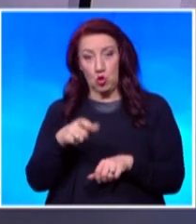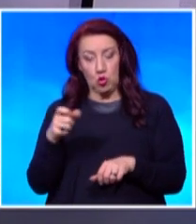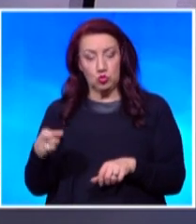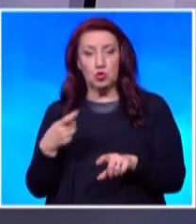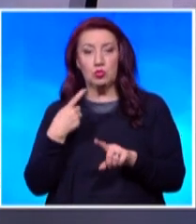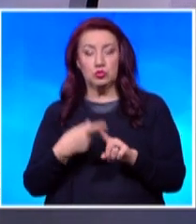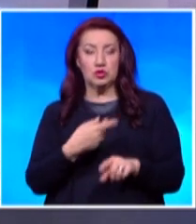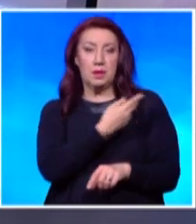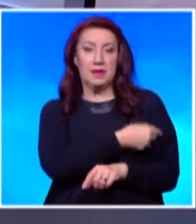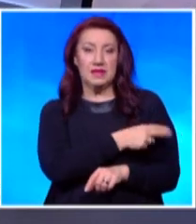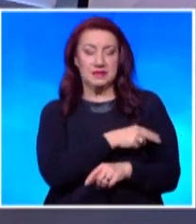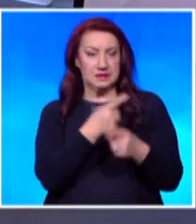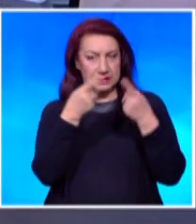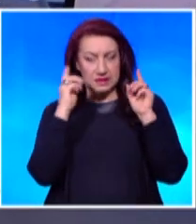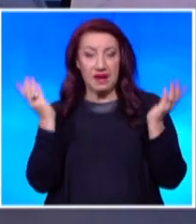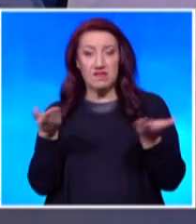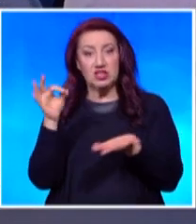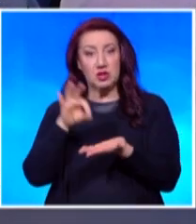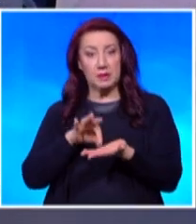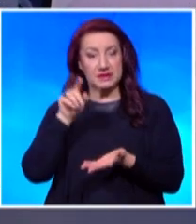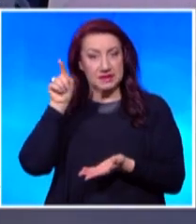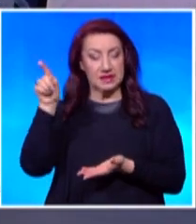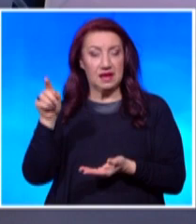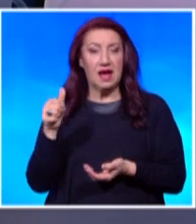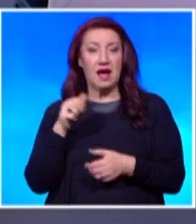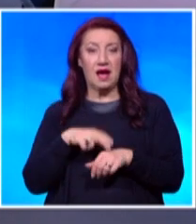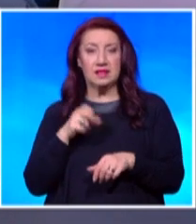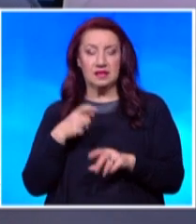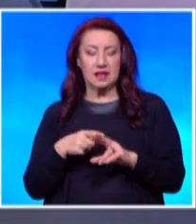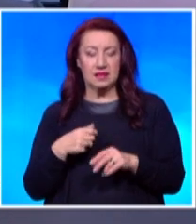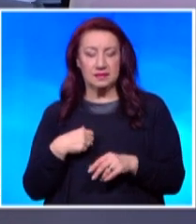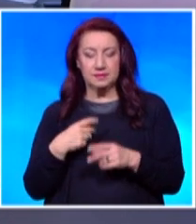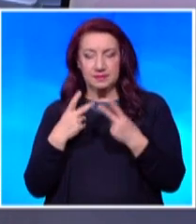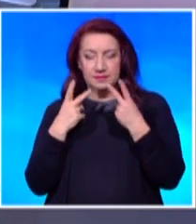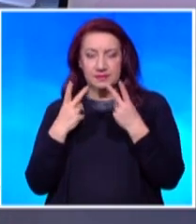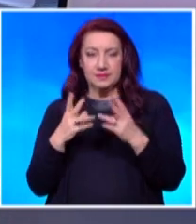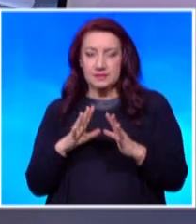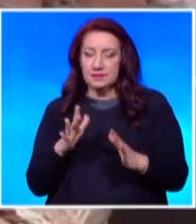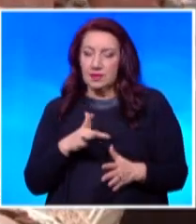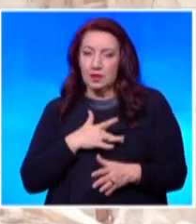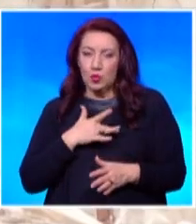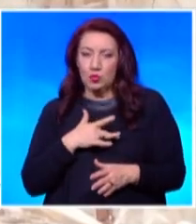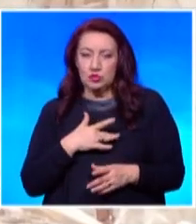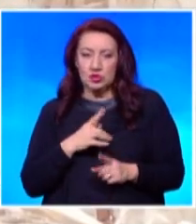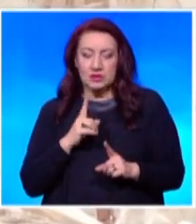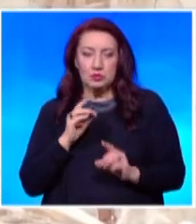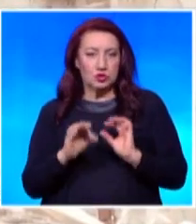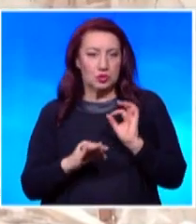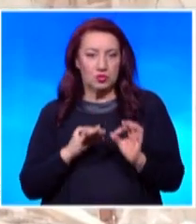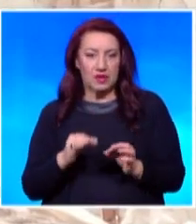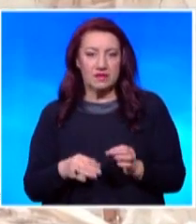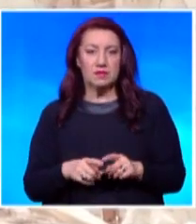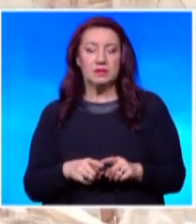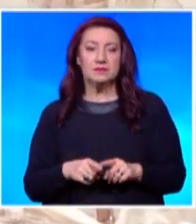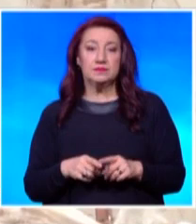с нас пристигнаха в Адана. Кадрите, които виждаме, наистина изглеждат нереално, но всъщност, както каза и